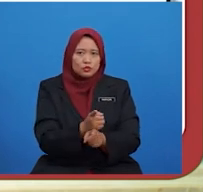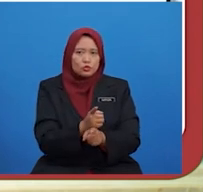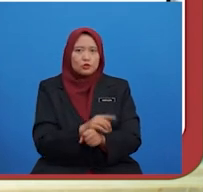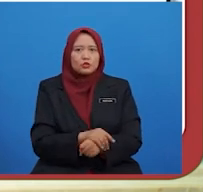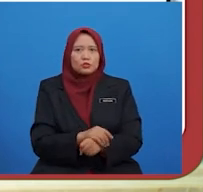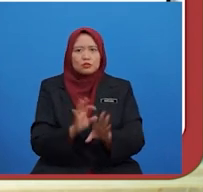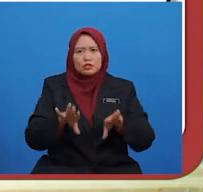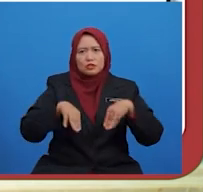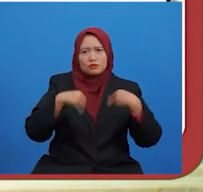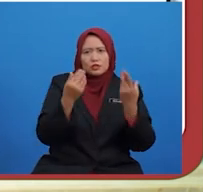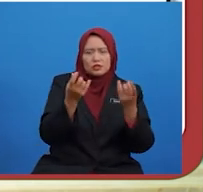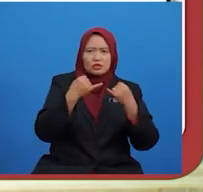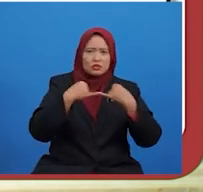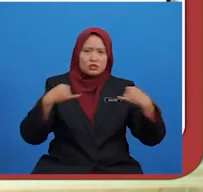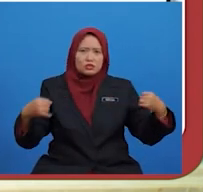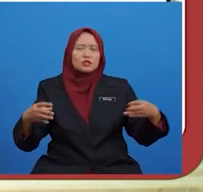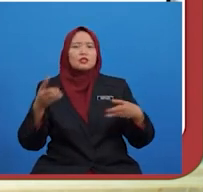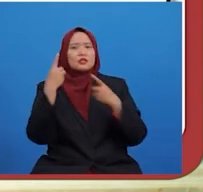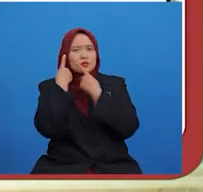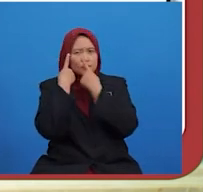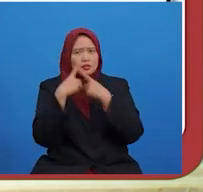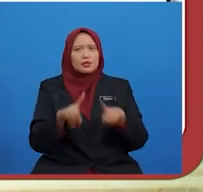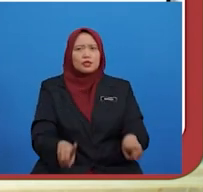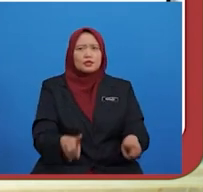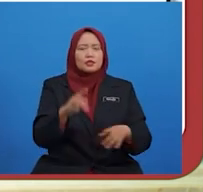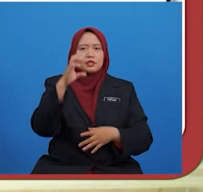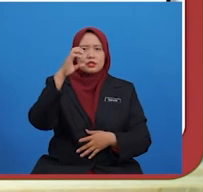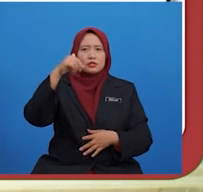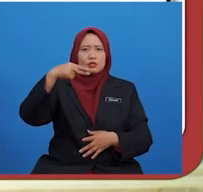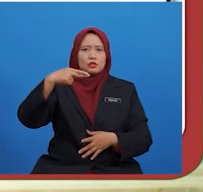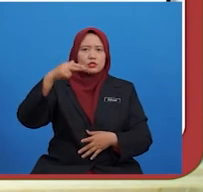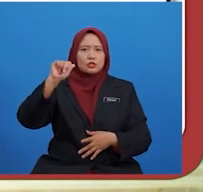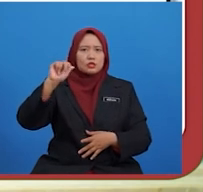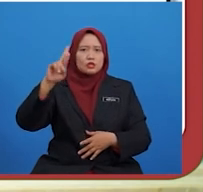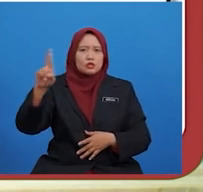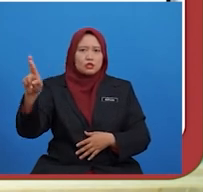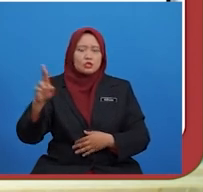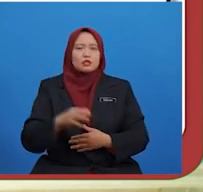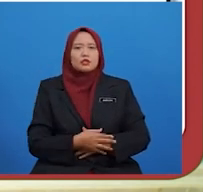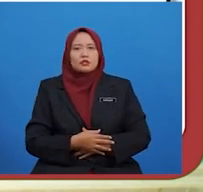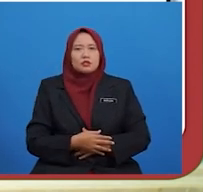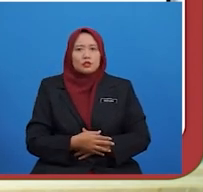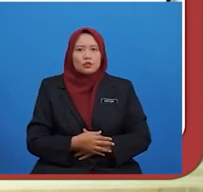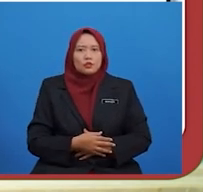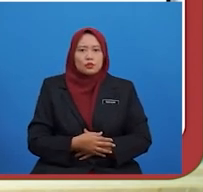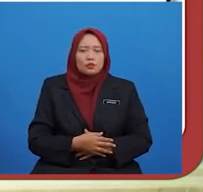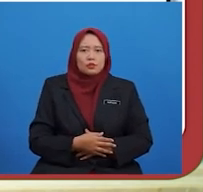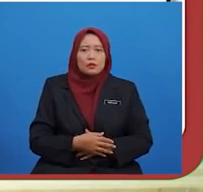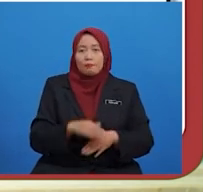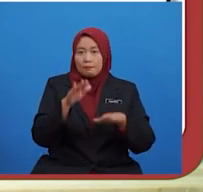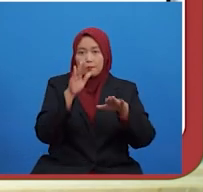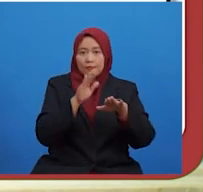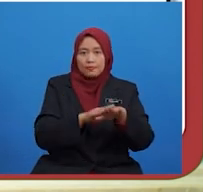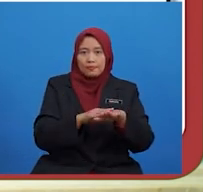data char ya? Mari kita lihat contoh pengisytiharan pemboleh ubah dan penetapan nilai bagi